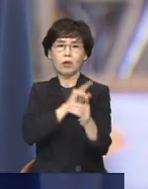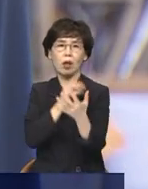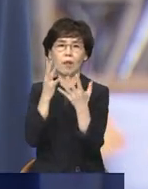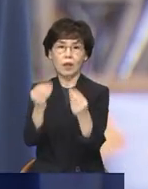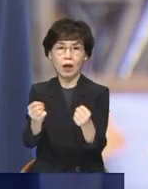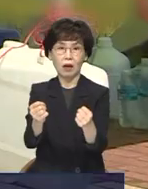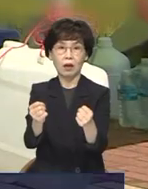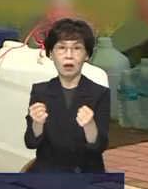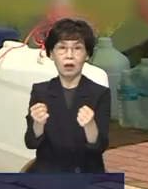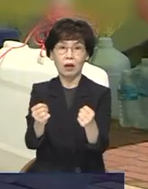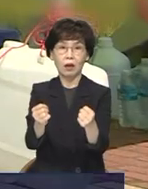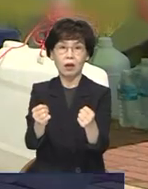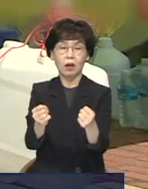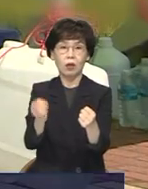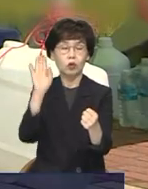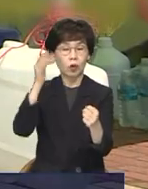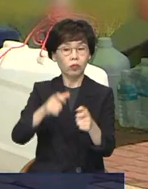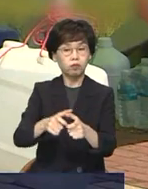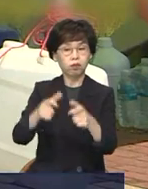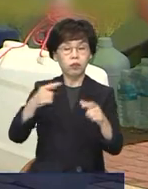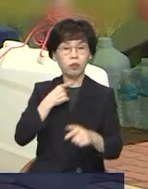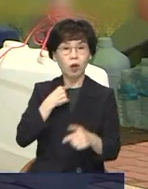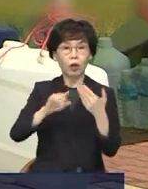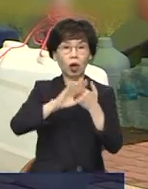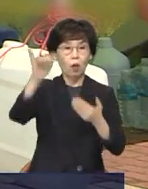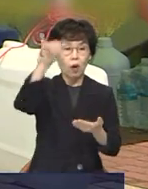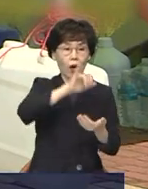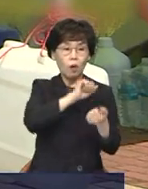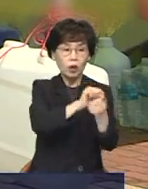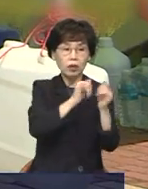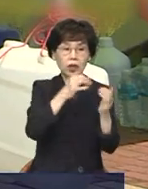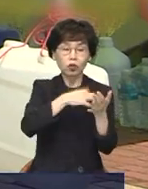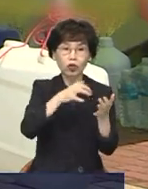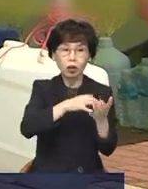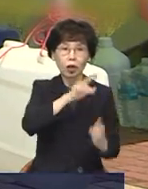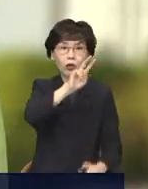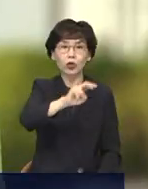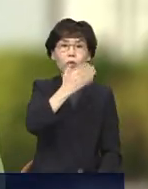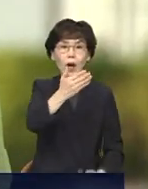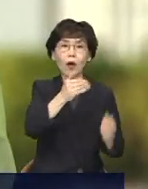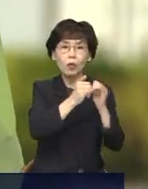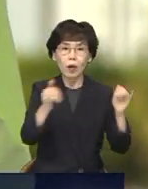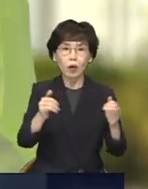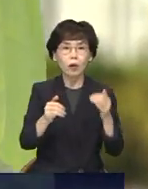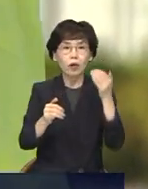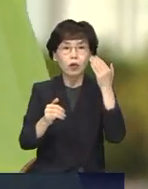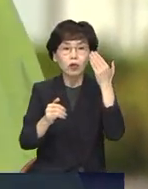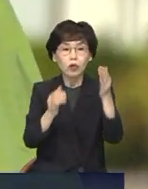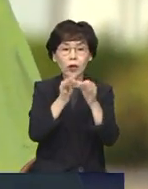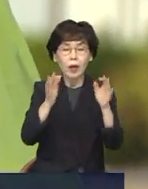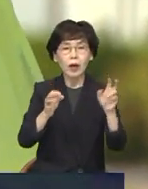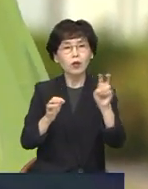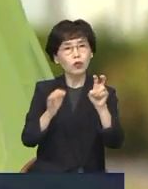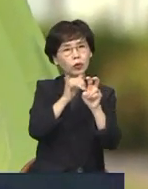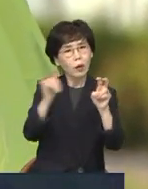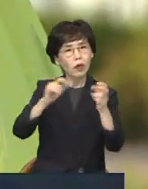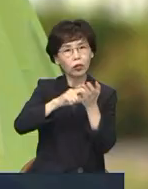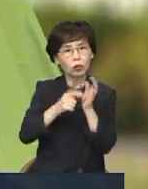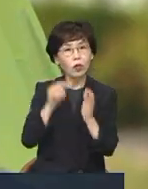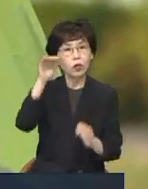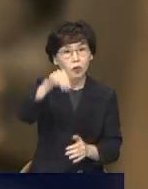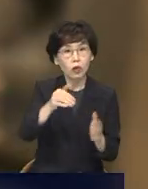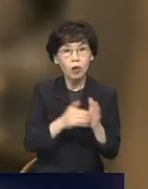많았습니다. 최근 증가 추세였던 해외 유입 확진자는 29명으로 9일 만에 20명대로 떨어졌습니다.